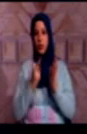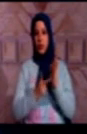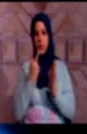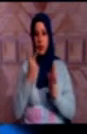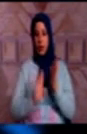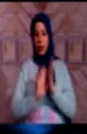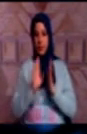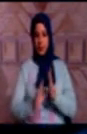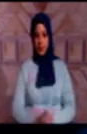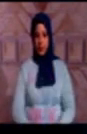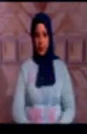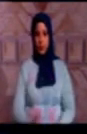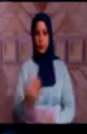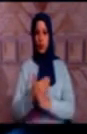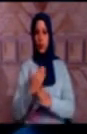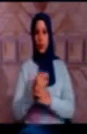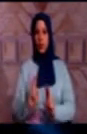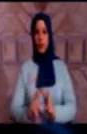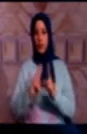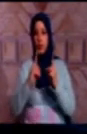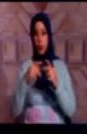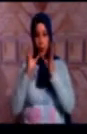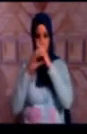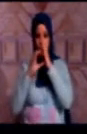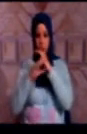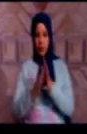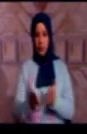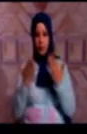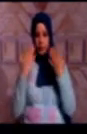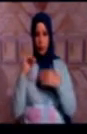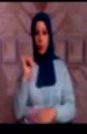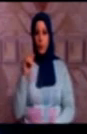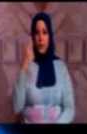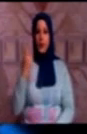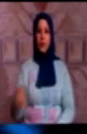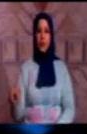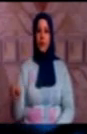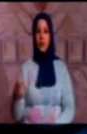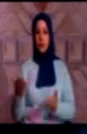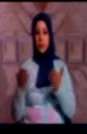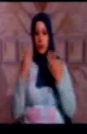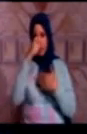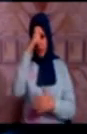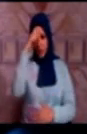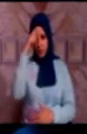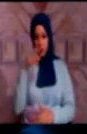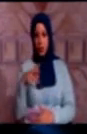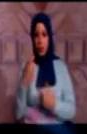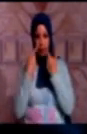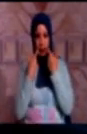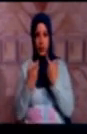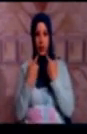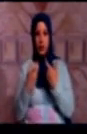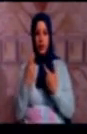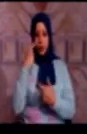بسبب طبعا فكره التغيرات المناخيه اللي احنا بنشهدها مهم جدا في فصل الصيف عامه لازم ناخد بالنا من التعرض المباشر لاشعه الشمس